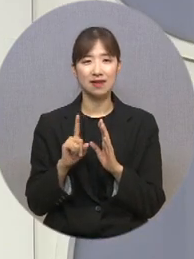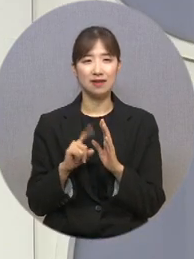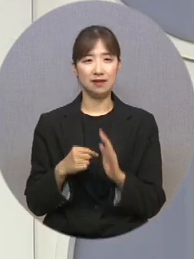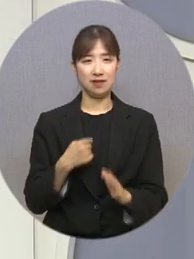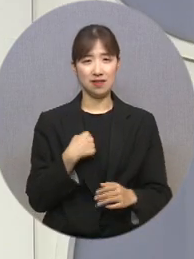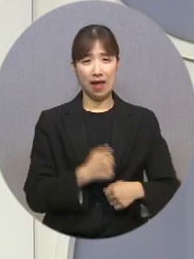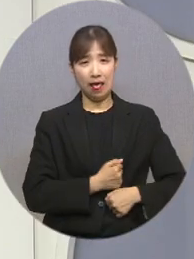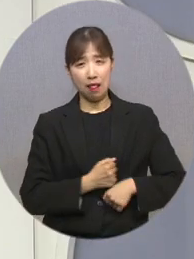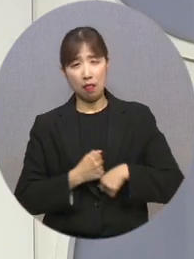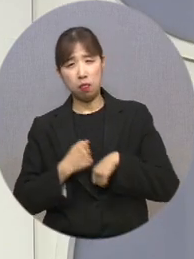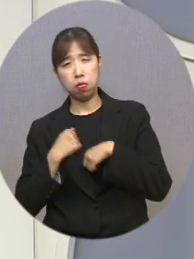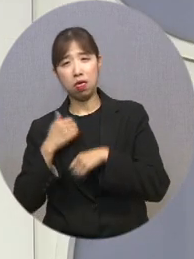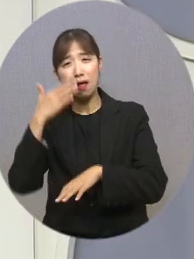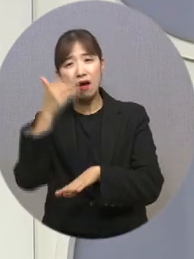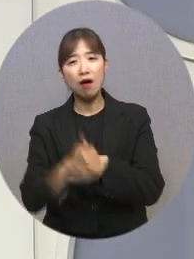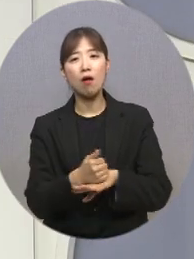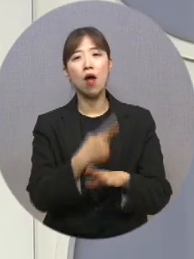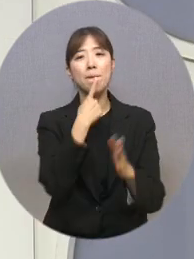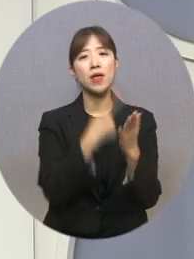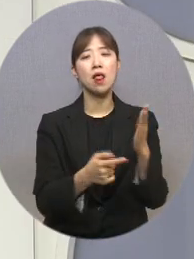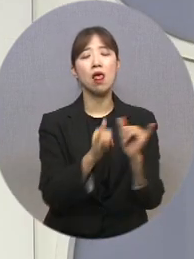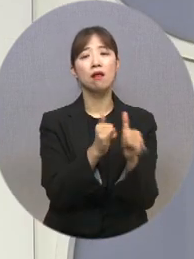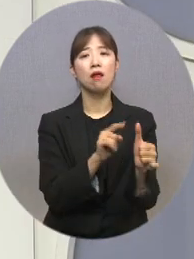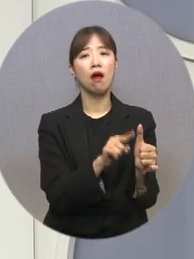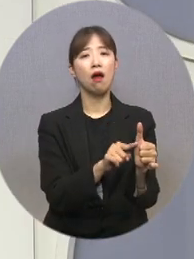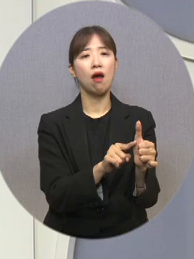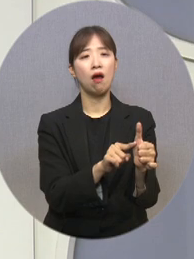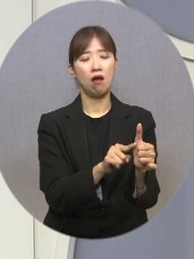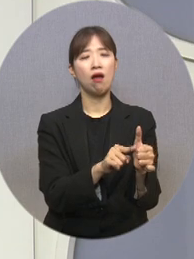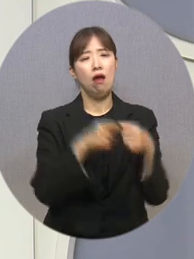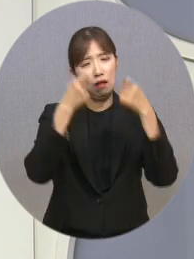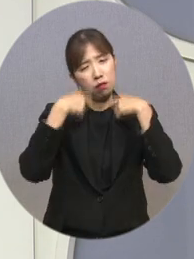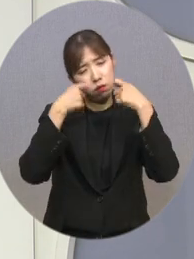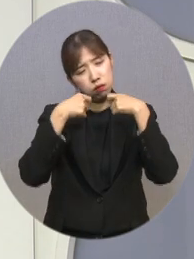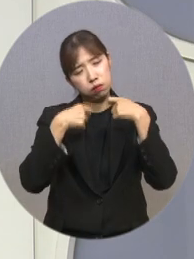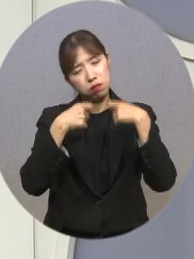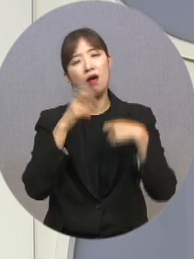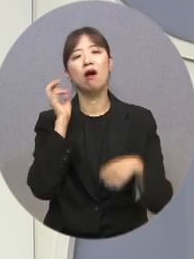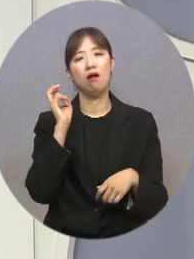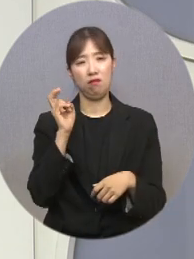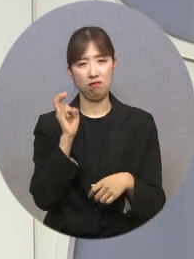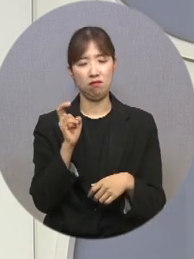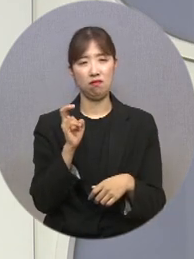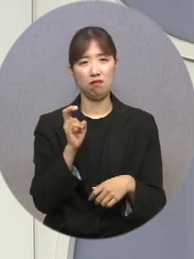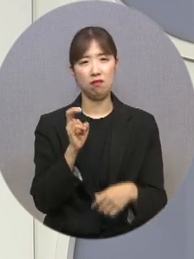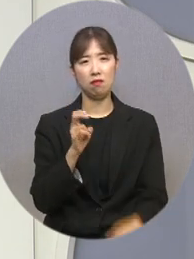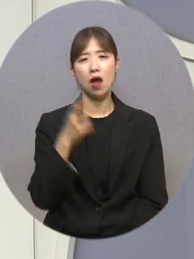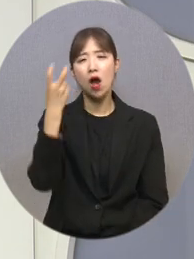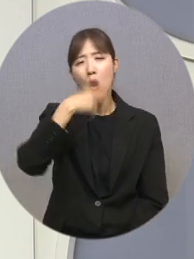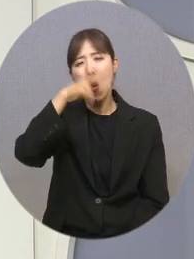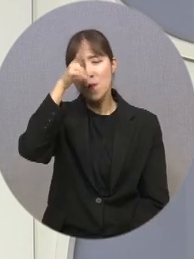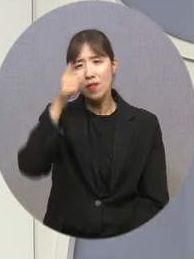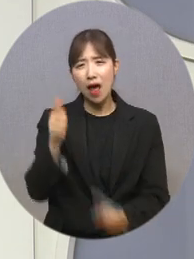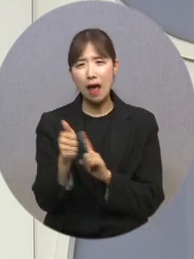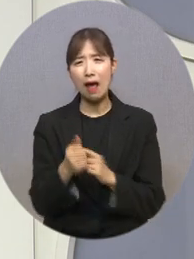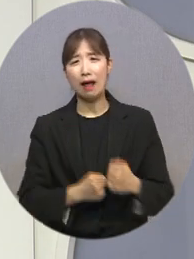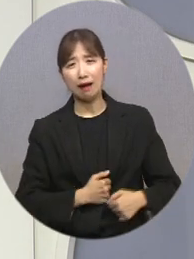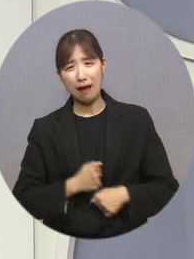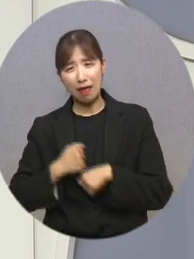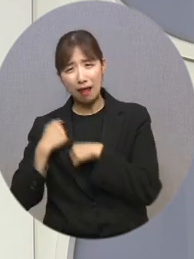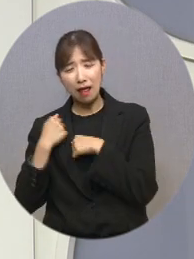제가 게으름으로 해서 어떤 피해자가 하나가 울고 있을지도 모른다. 다시 말해서 검사가 게으르면 피해자가